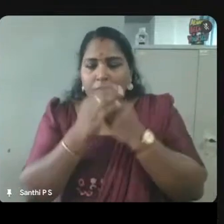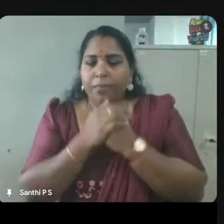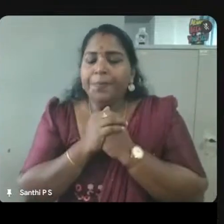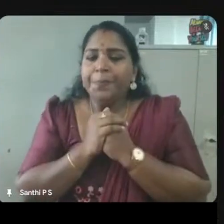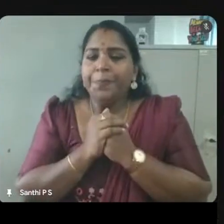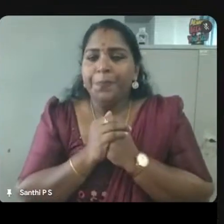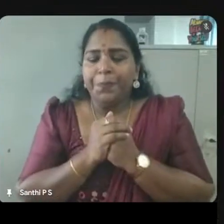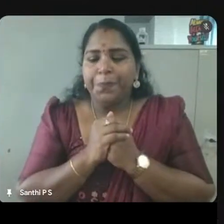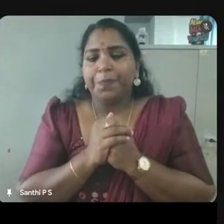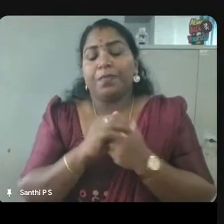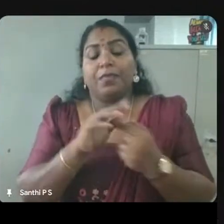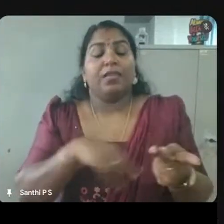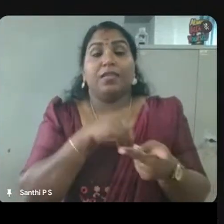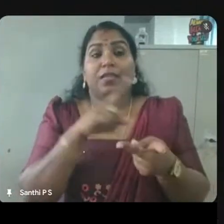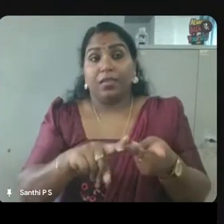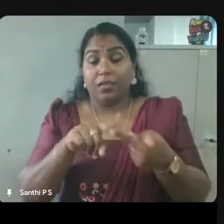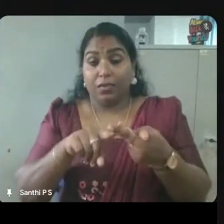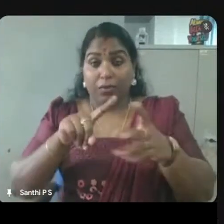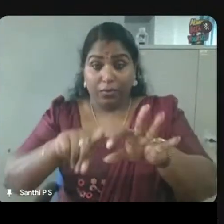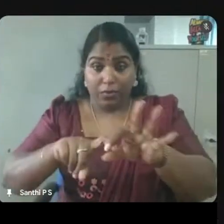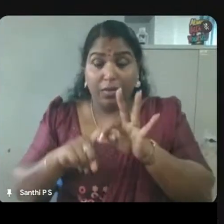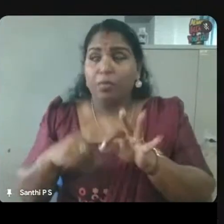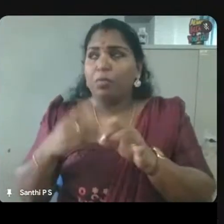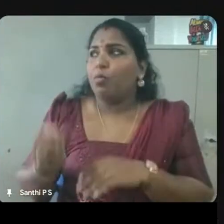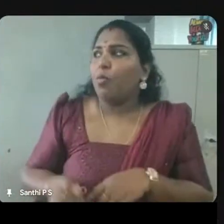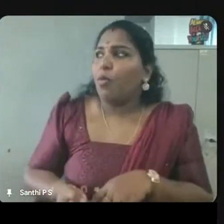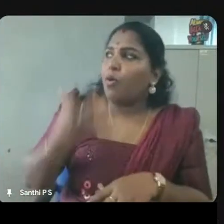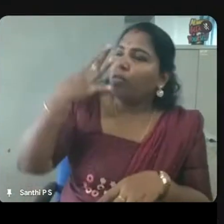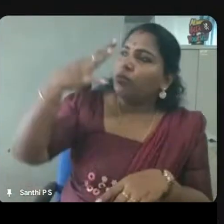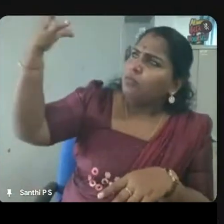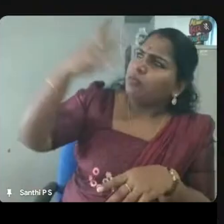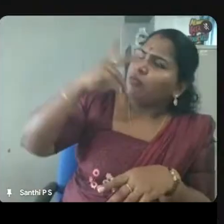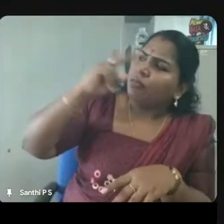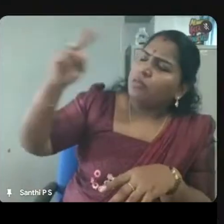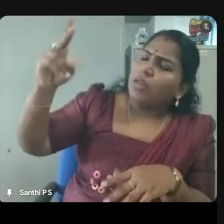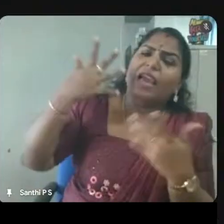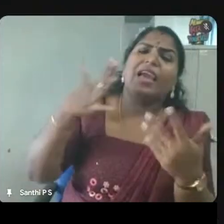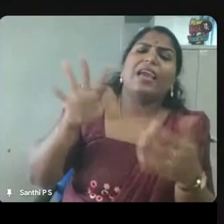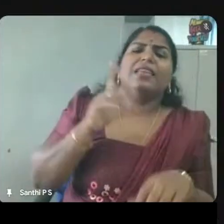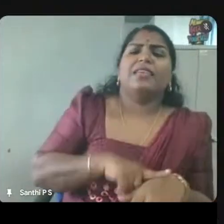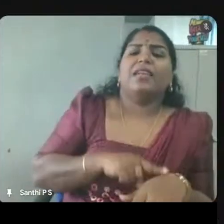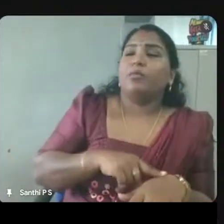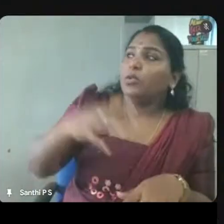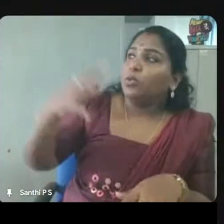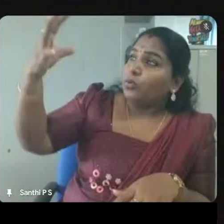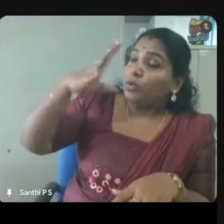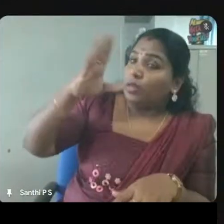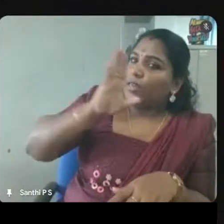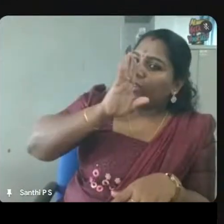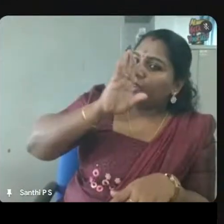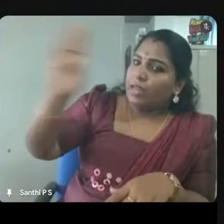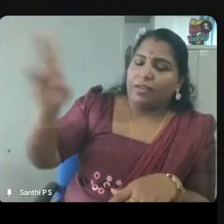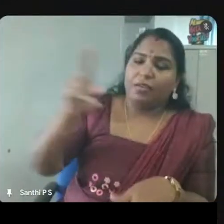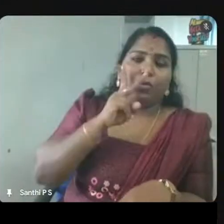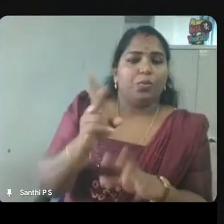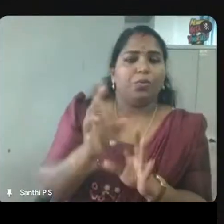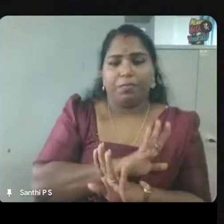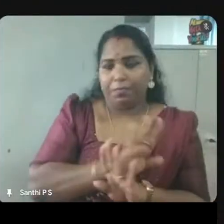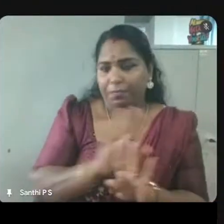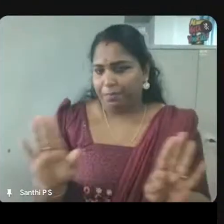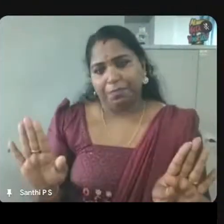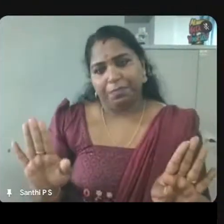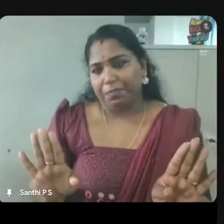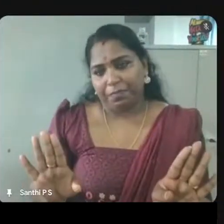രാവിലെ സമയത്ത് സൂര്യനെ നോക്കുന്നത്. ഏത് സമയത്തും സൂര്യനെ ഡയറക്ട്ലി നോക്കരുത്. കാരണം അതുകൊണ്ടാണ് നമ്മൾ